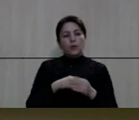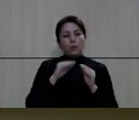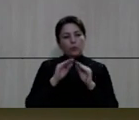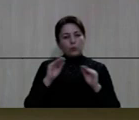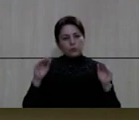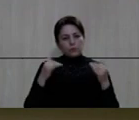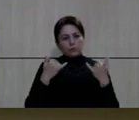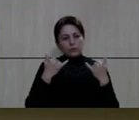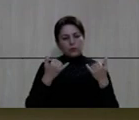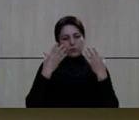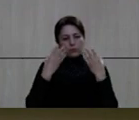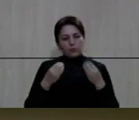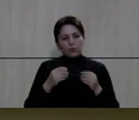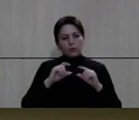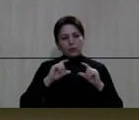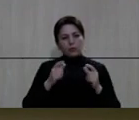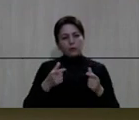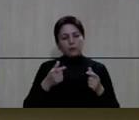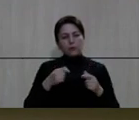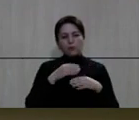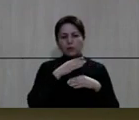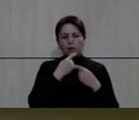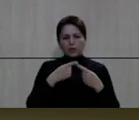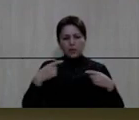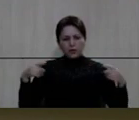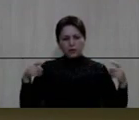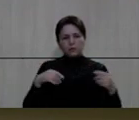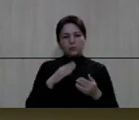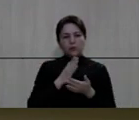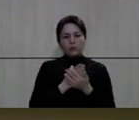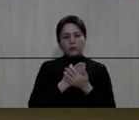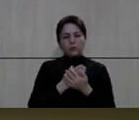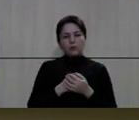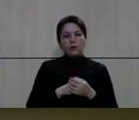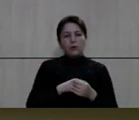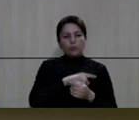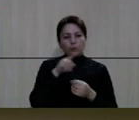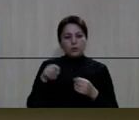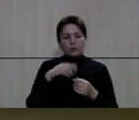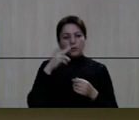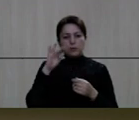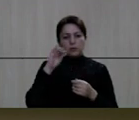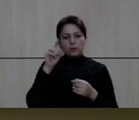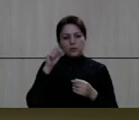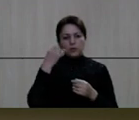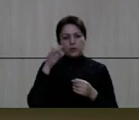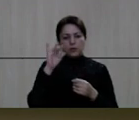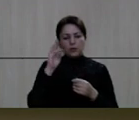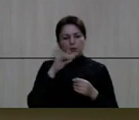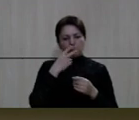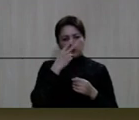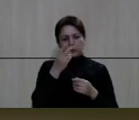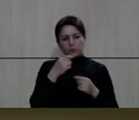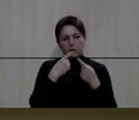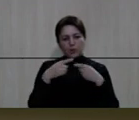O'quvchilar, bugungi kunda taklifnomaning bir necha xil turlari mavjud va ularning dizayni, ya'ni ko'rinishlari ham